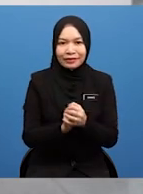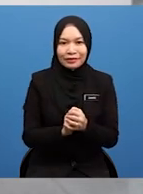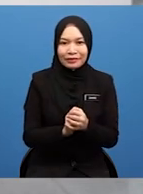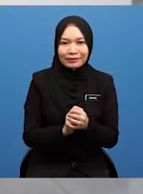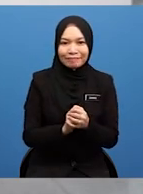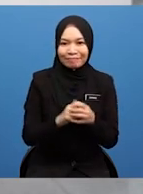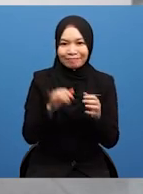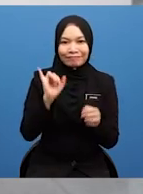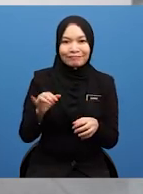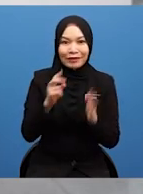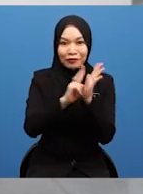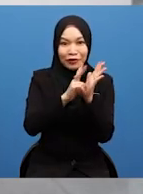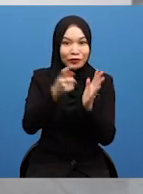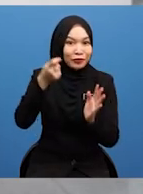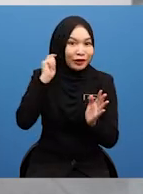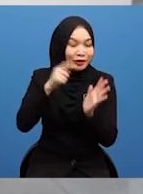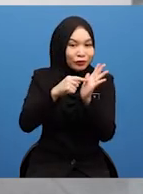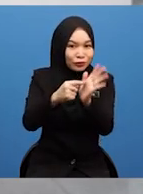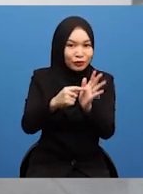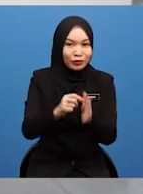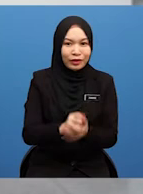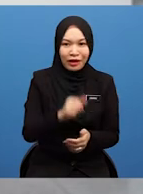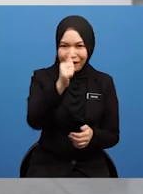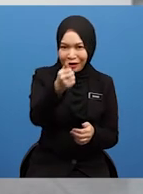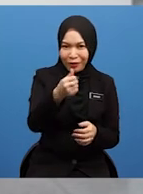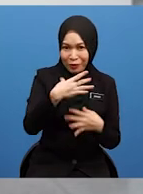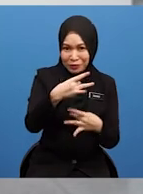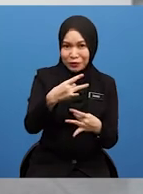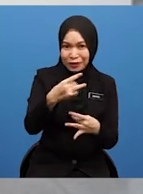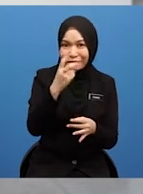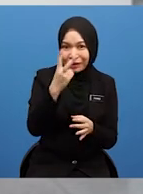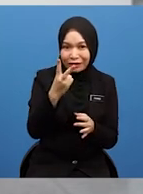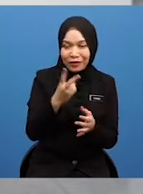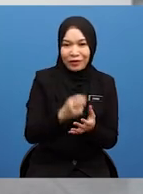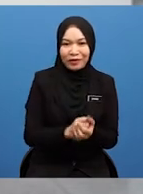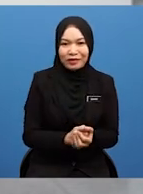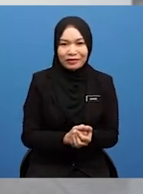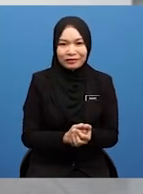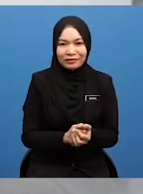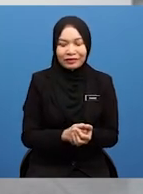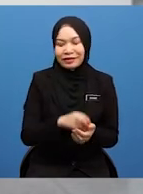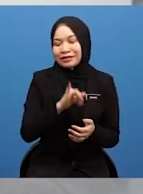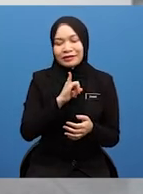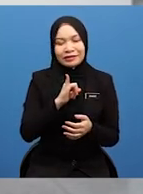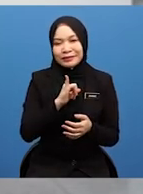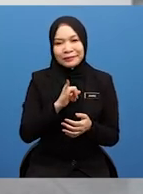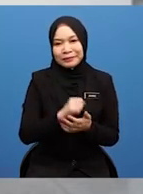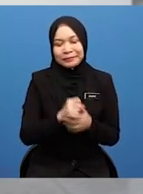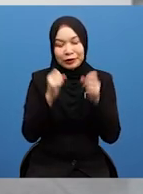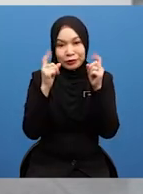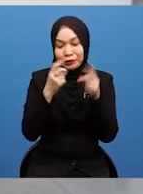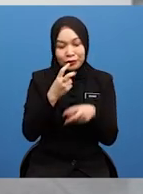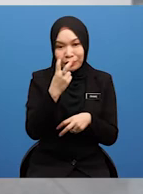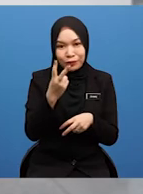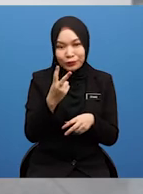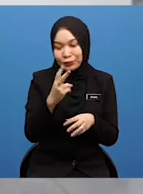ditunjukkan tadi Betul banget orangnya agak mencetak dengan hasil kali kayak Plaza ini saya teruji usai tak tahu diluar